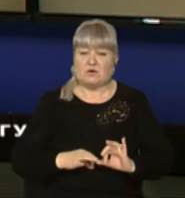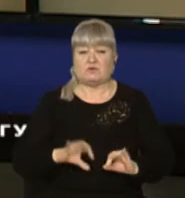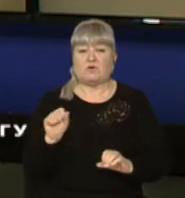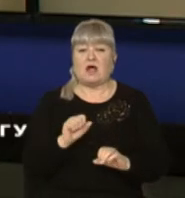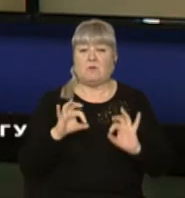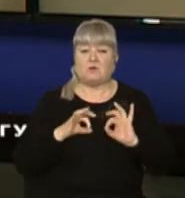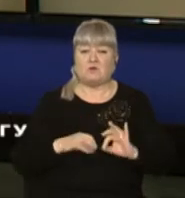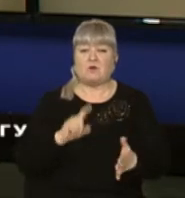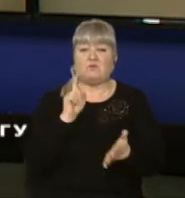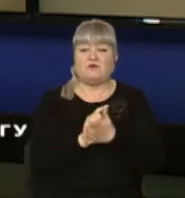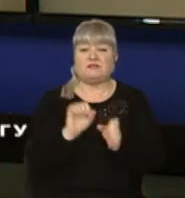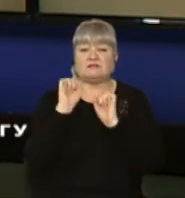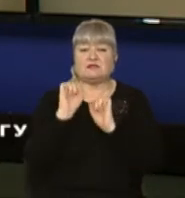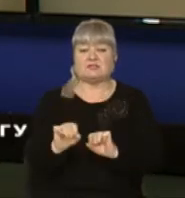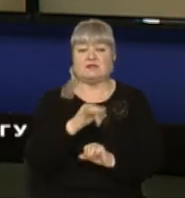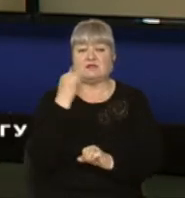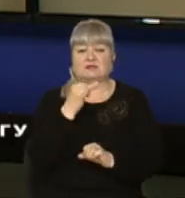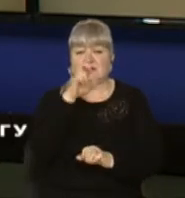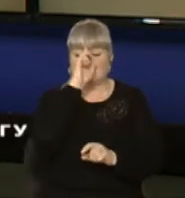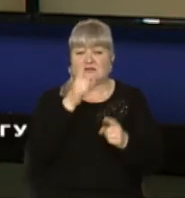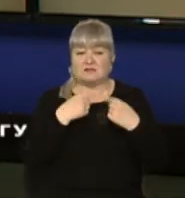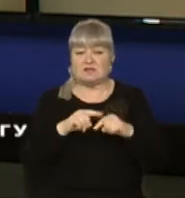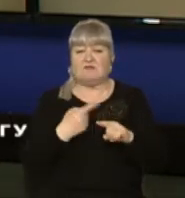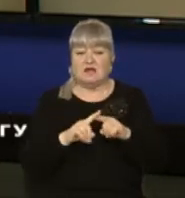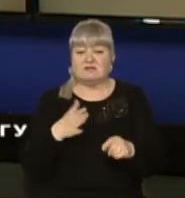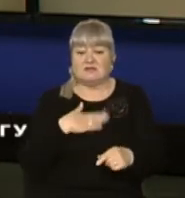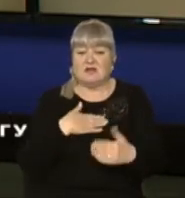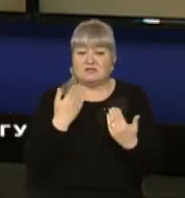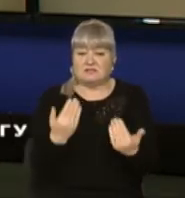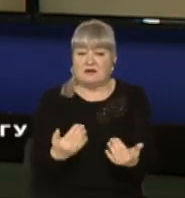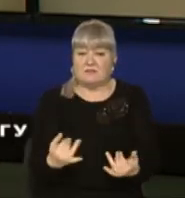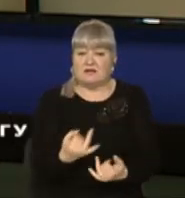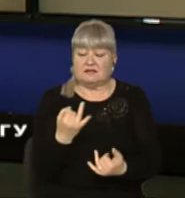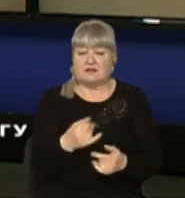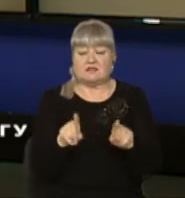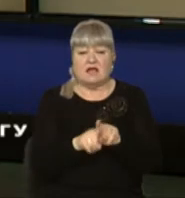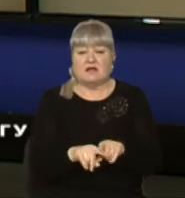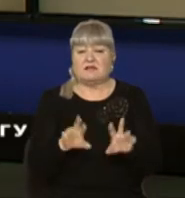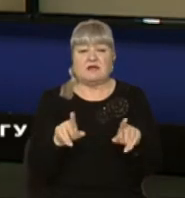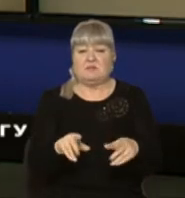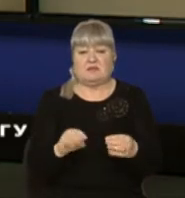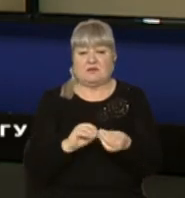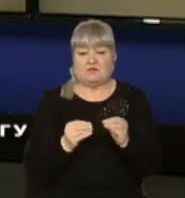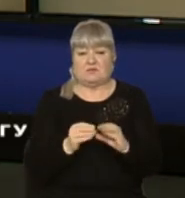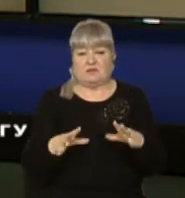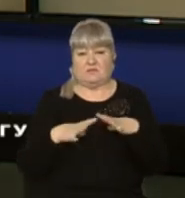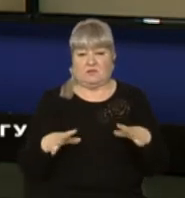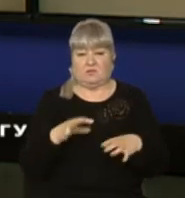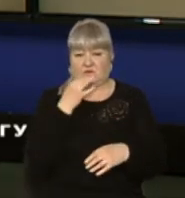повинен захищати інтереси держави, це наші з вами інтереси, то, напевно, таких проблем би в Самборі вже давно не було.